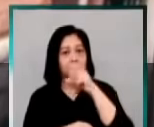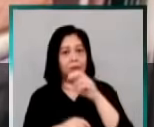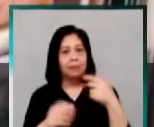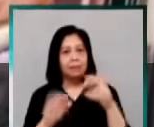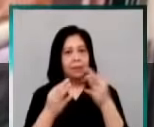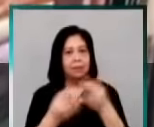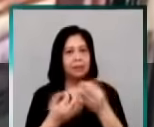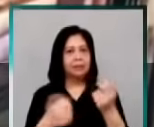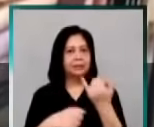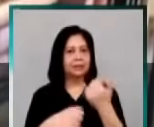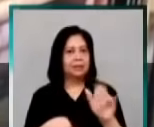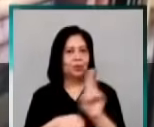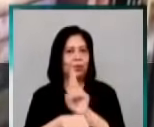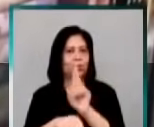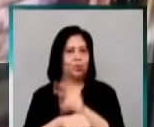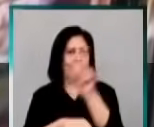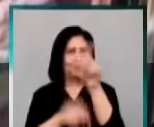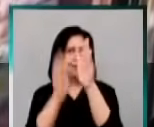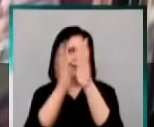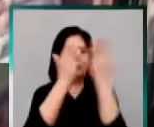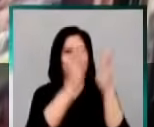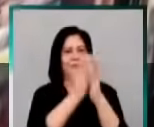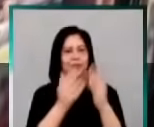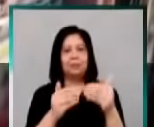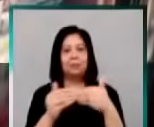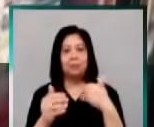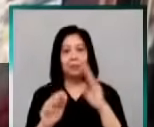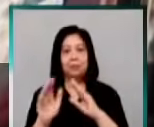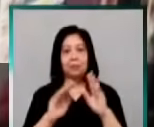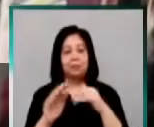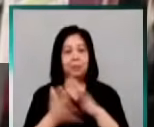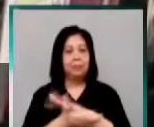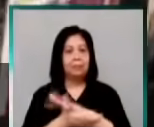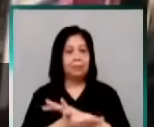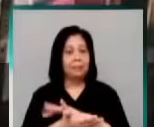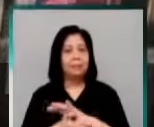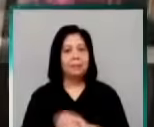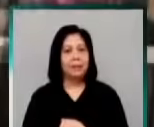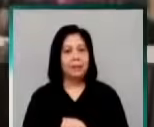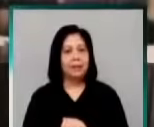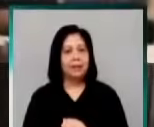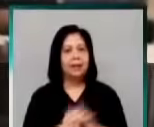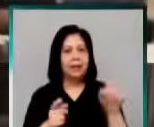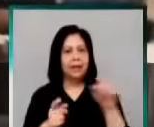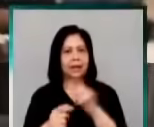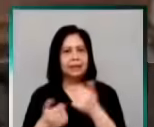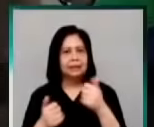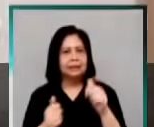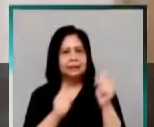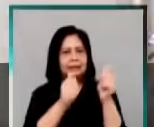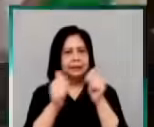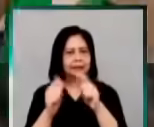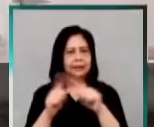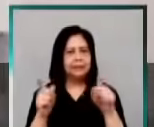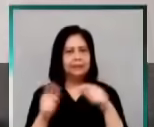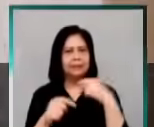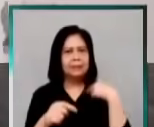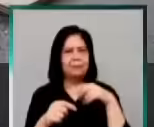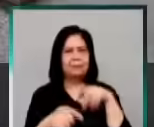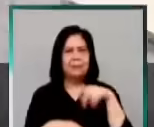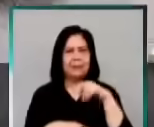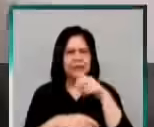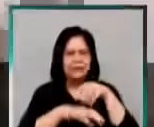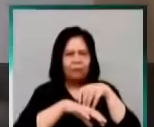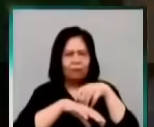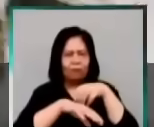books. Bago pa raw ang problema ng pandemya, pinesti raw ang kanilang bahay ng mga anay. Sabay ng renovation